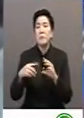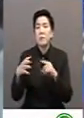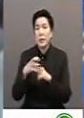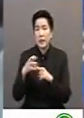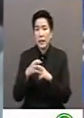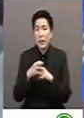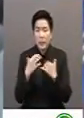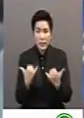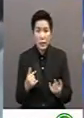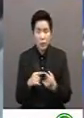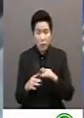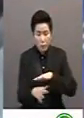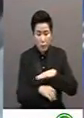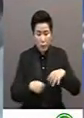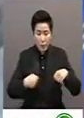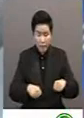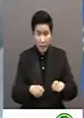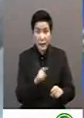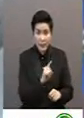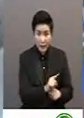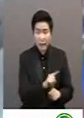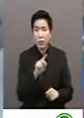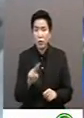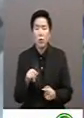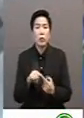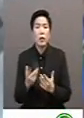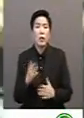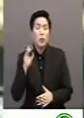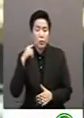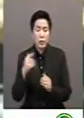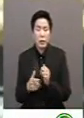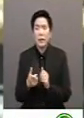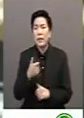านะครับท ั้ งขโมยจักรยานยนต์อีกกรณีหนึ่งก็เป็นกรณีของสาวประเภท2ครับ